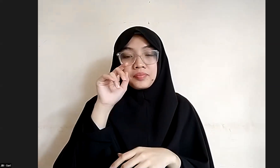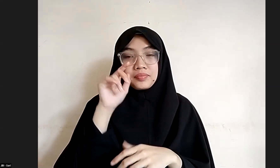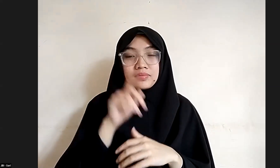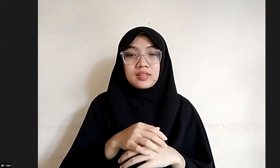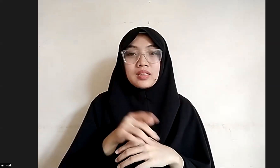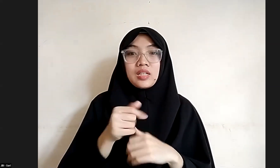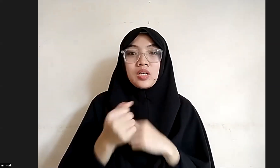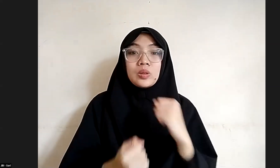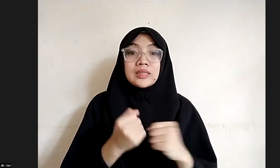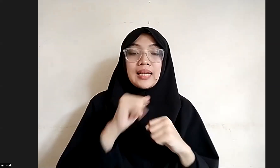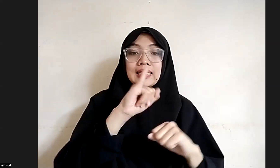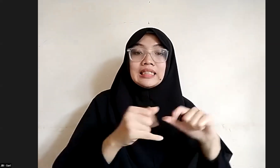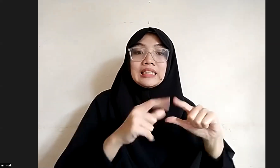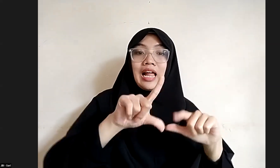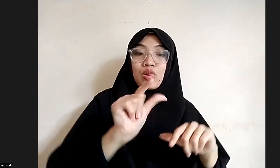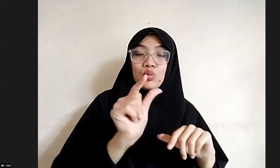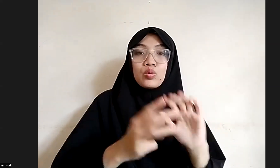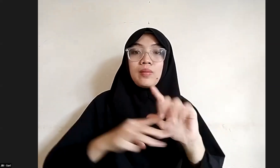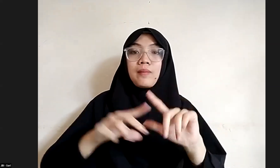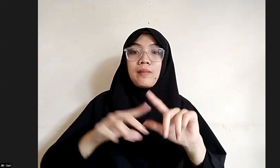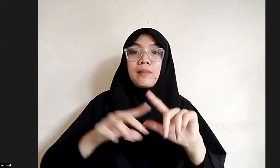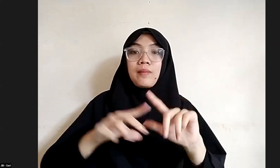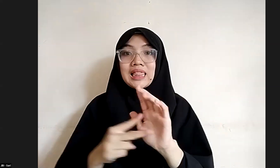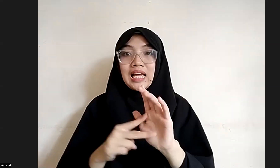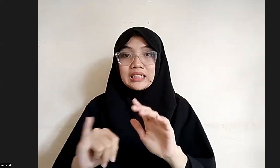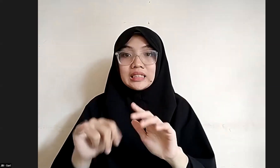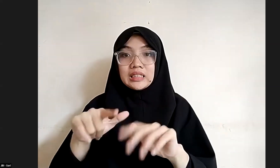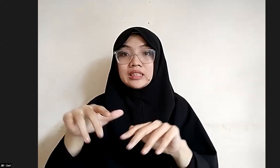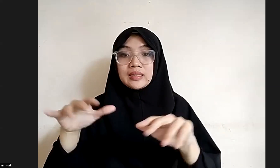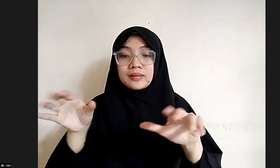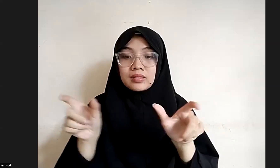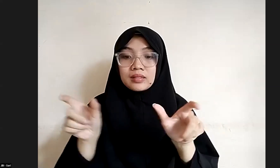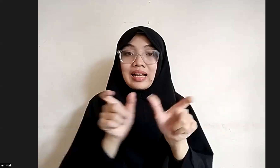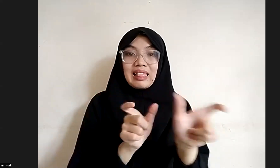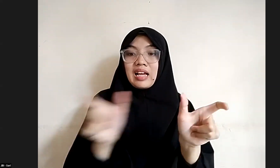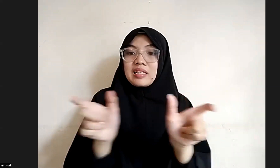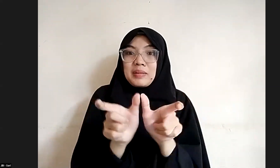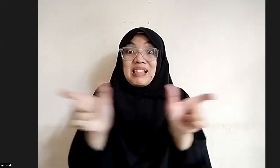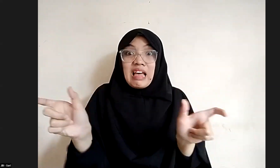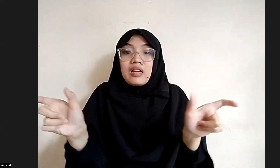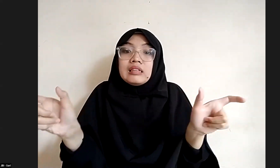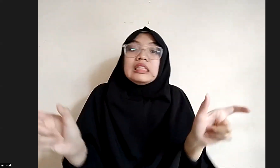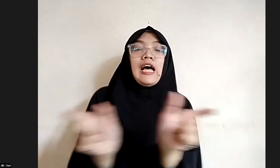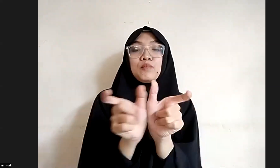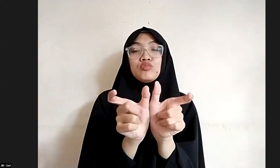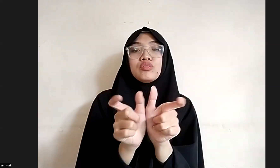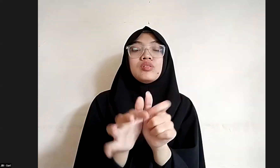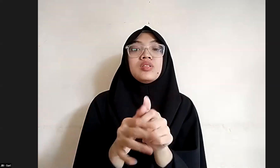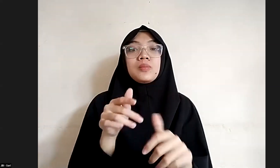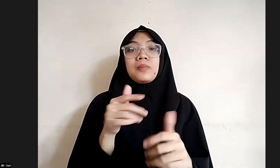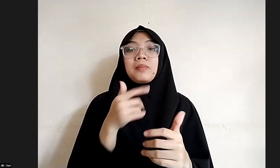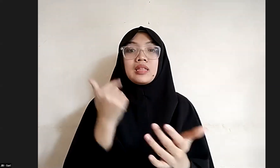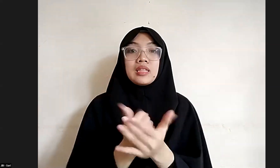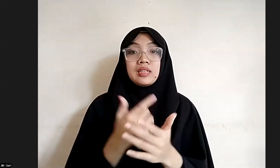Jalu Martani untuk mengembalikan pertanian ini sebagai satu soko guru, itu yang kemudian menjadi hal yang penting. Dan bagaimana nanti kaitannya